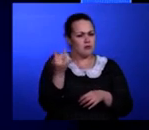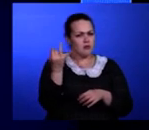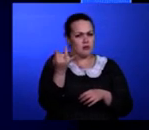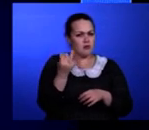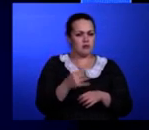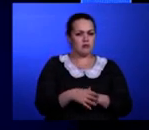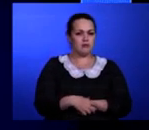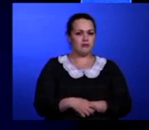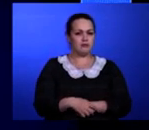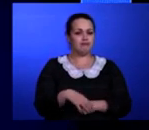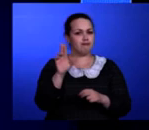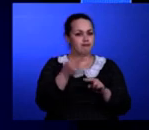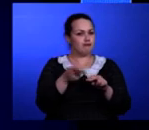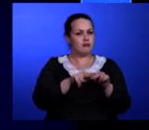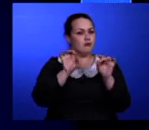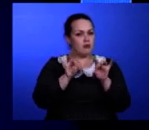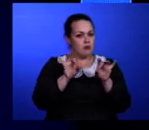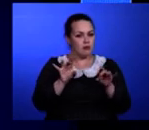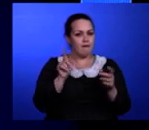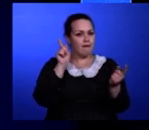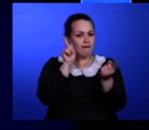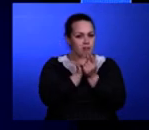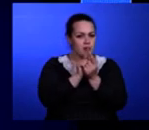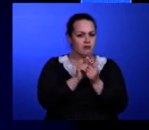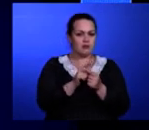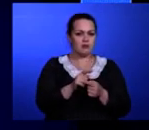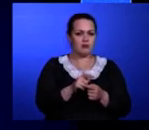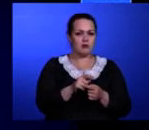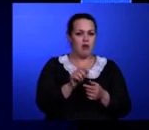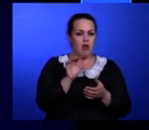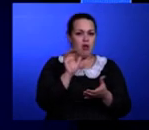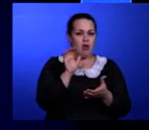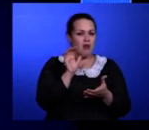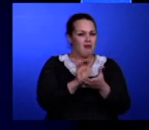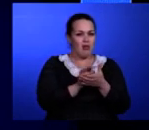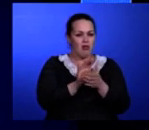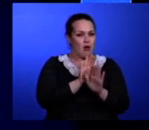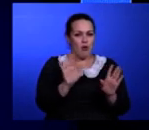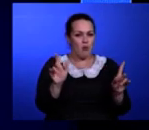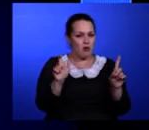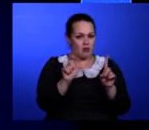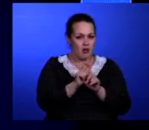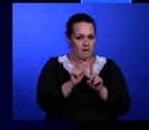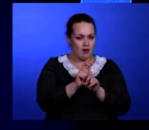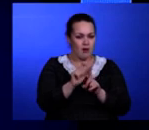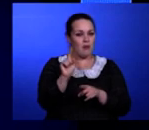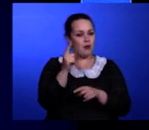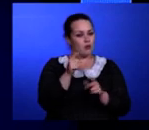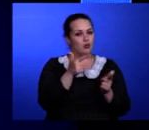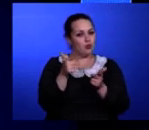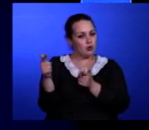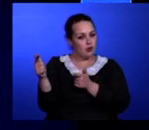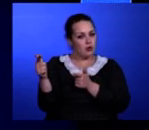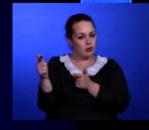в этом рассказе я ребята вам встретились незнакомые слова поэтому приготовьте